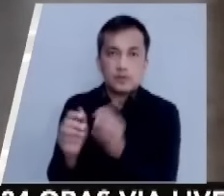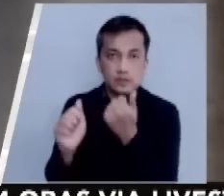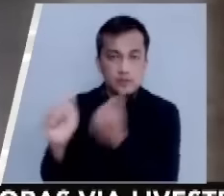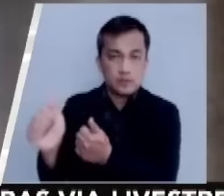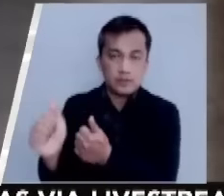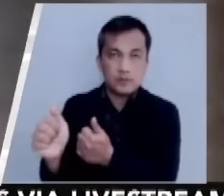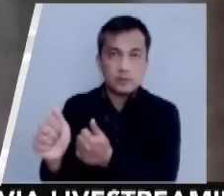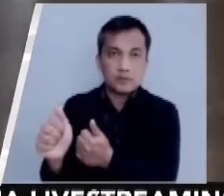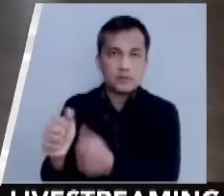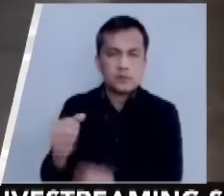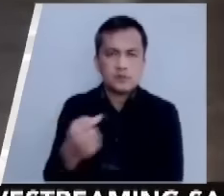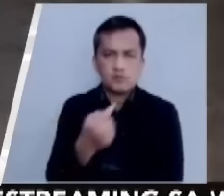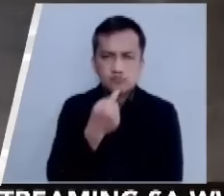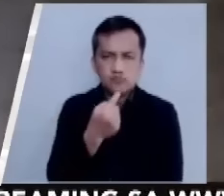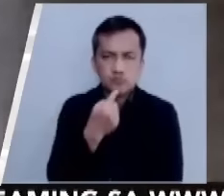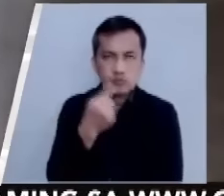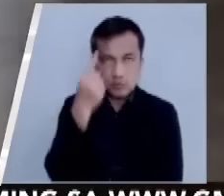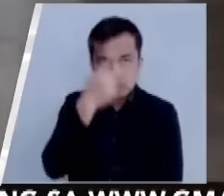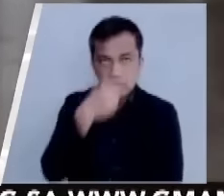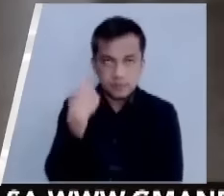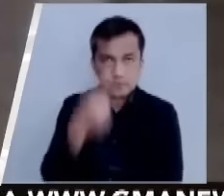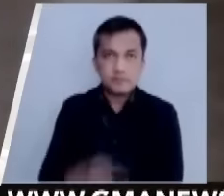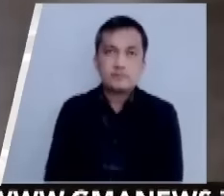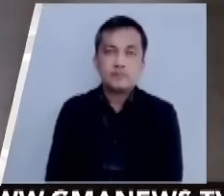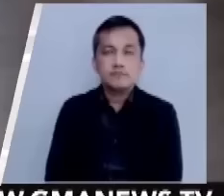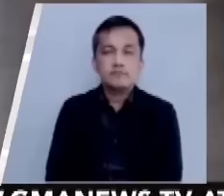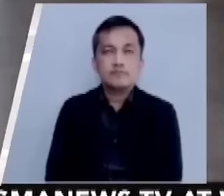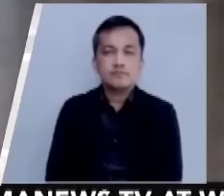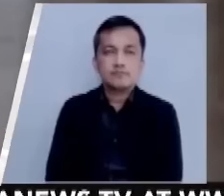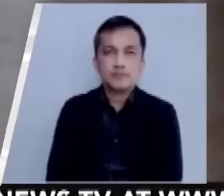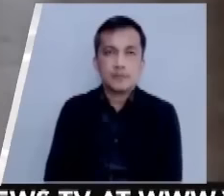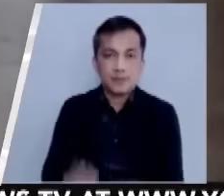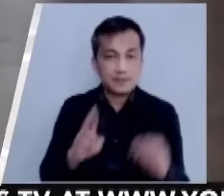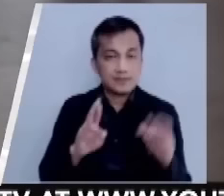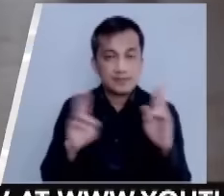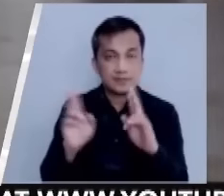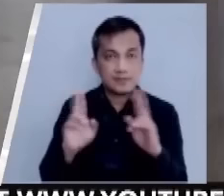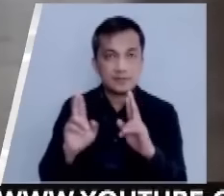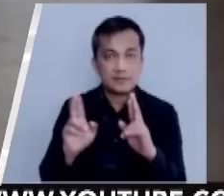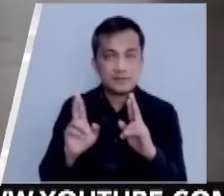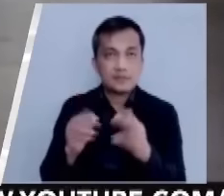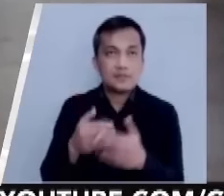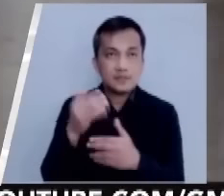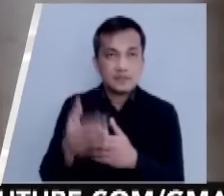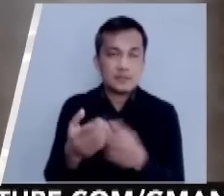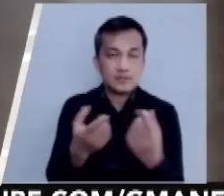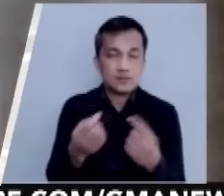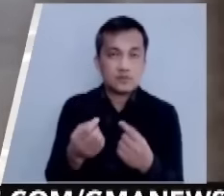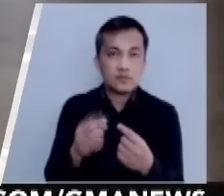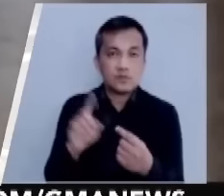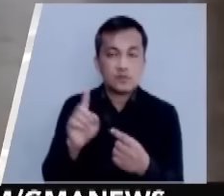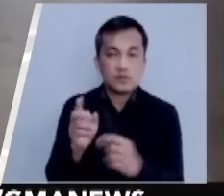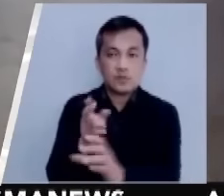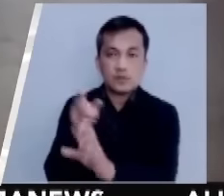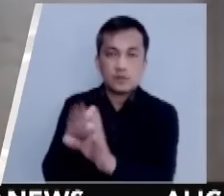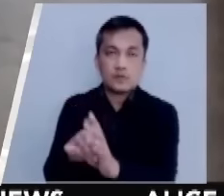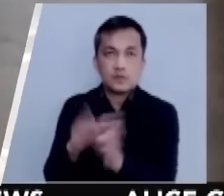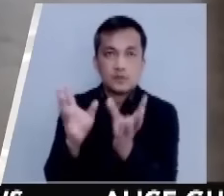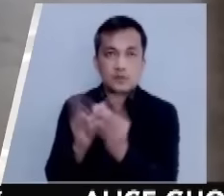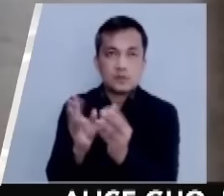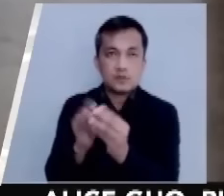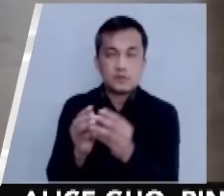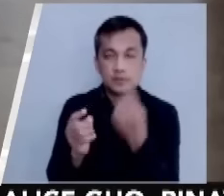seryoso lang yung mukha nila at handa na doon sa susunod nilang gagawin, which is to participate sa sesyon kanina. Pero